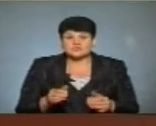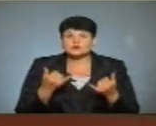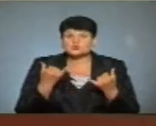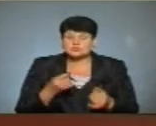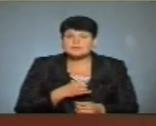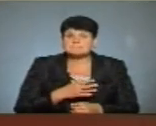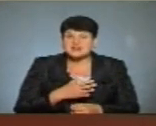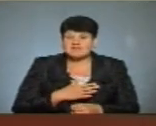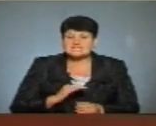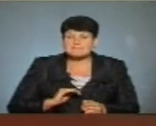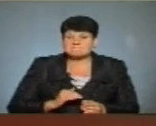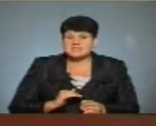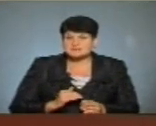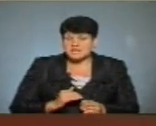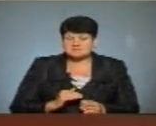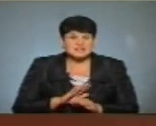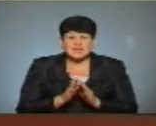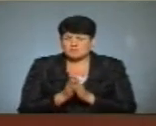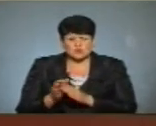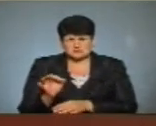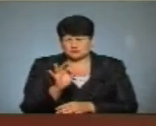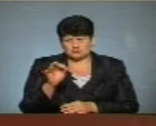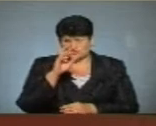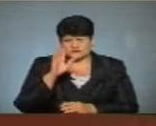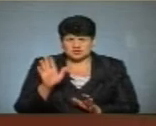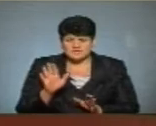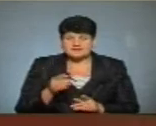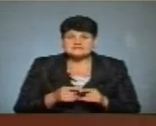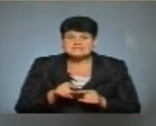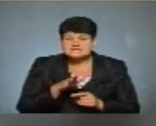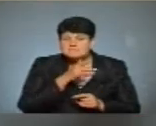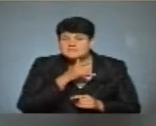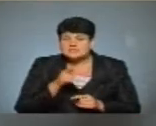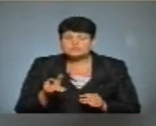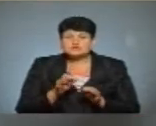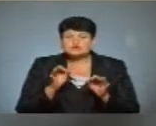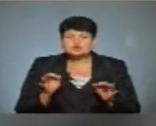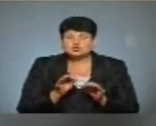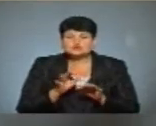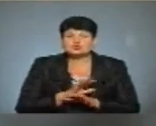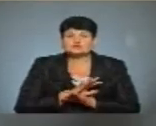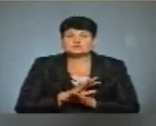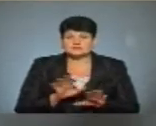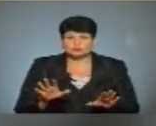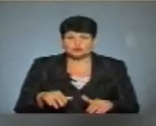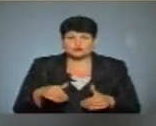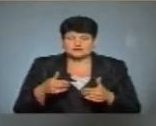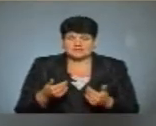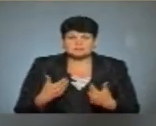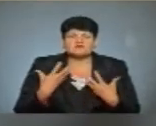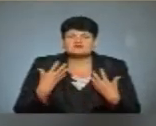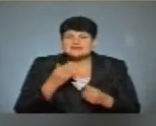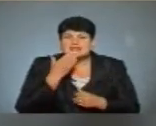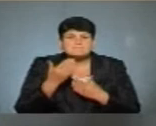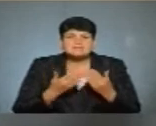приватні підприємці не просять нічого в держави, тому що за цей період фактично нічого і не було надано. Ми вже не